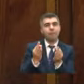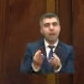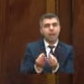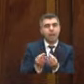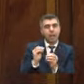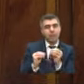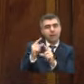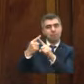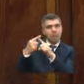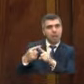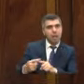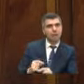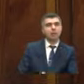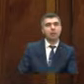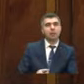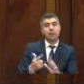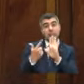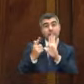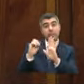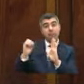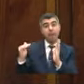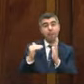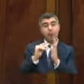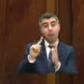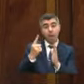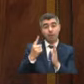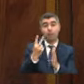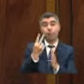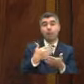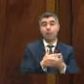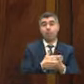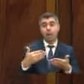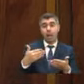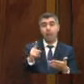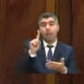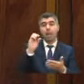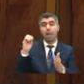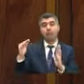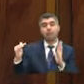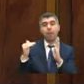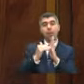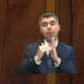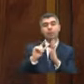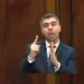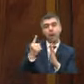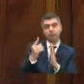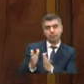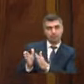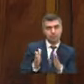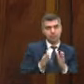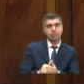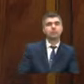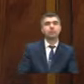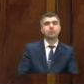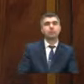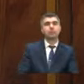من 700 مليون درهم إلى 2 مليار و100 مليون، وهذا شيء غير مسبوق أيضا.